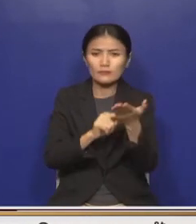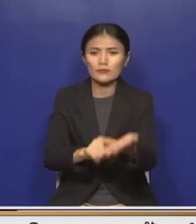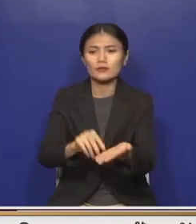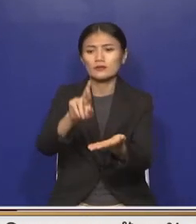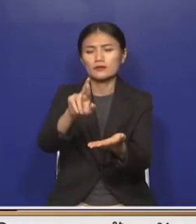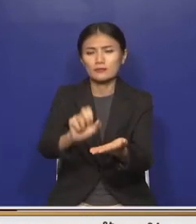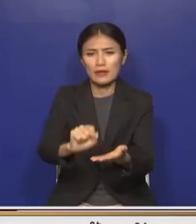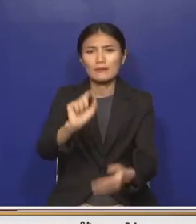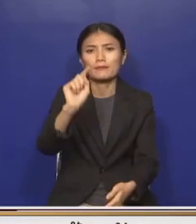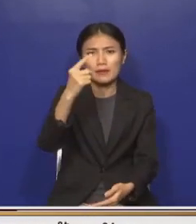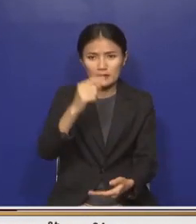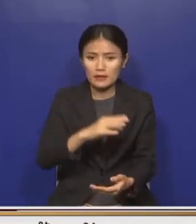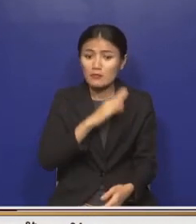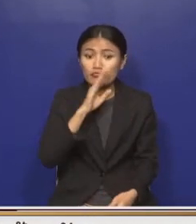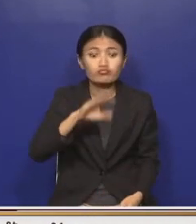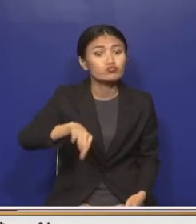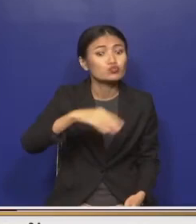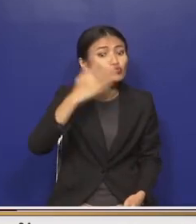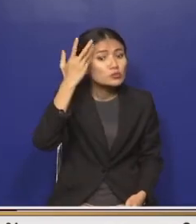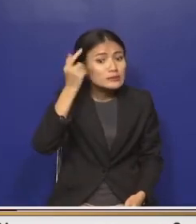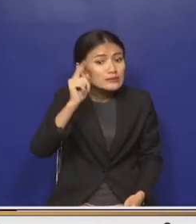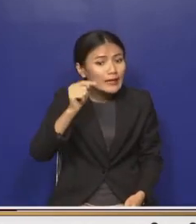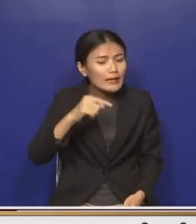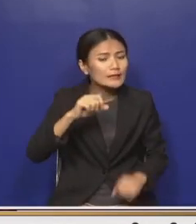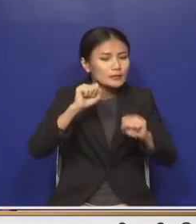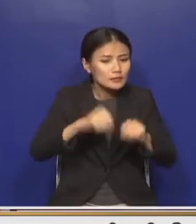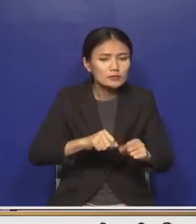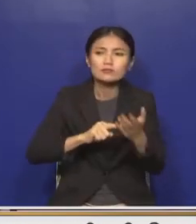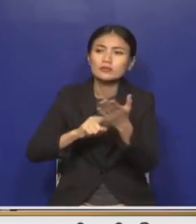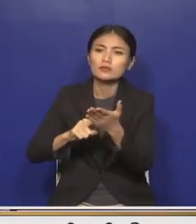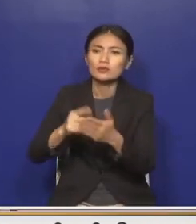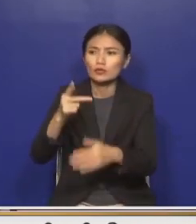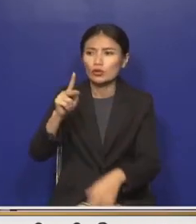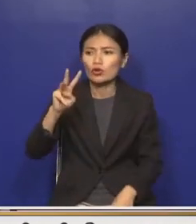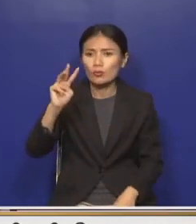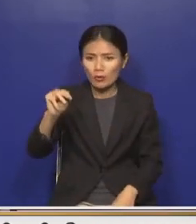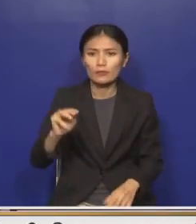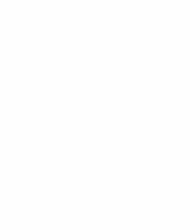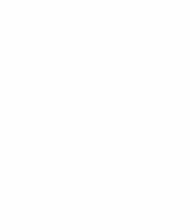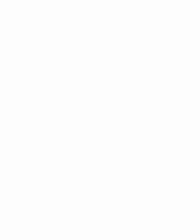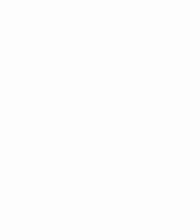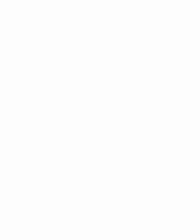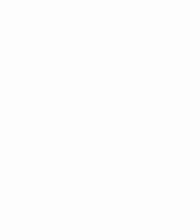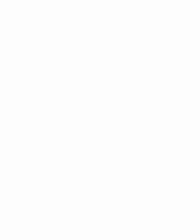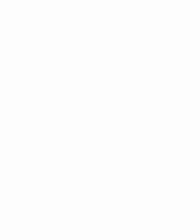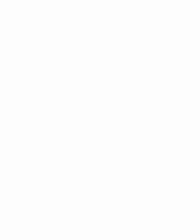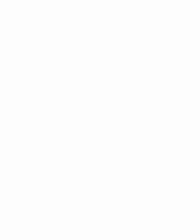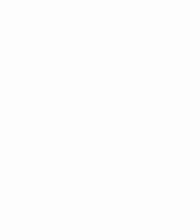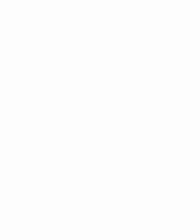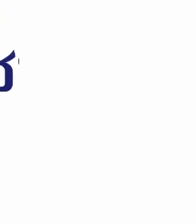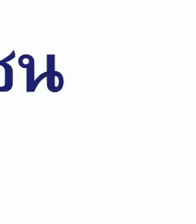ื่สภามีกวานประกดาลใด ก็นำส่งรัฐภาลกลาบกัคุธรรัฐานอย่สูงครั วัดีครัครับ ขอบคุ